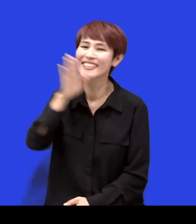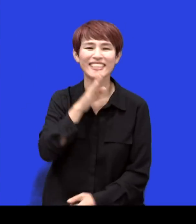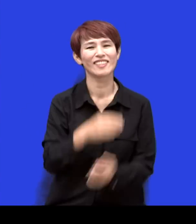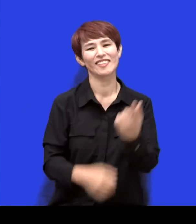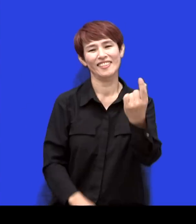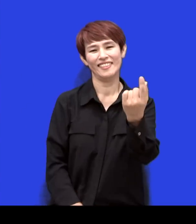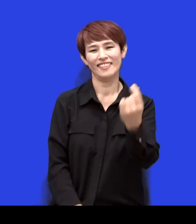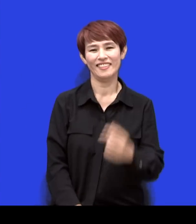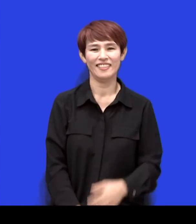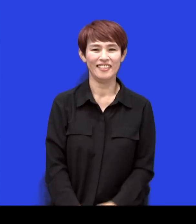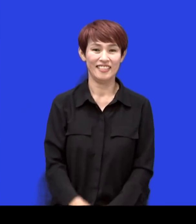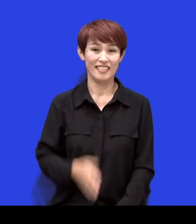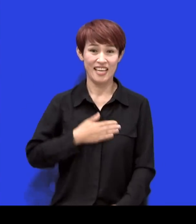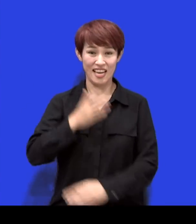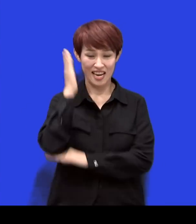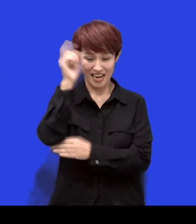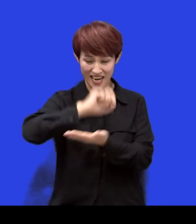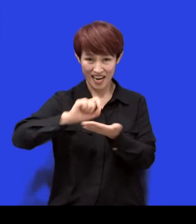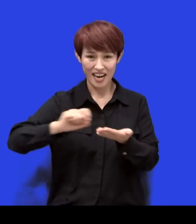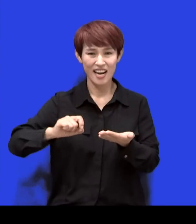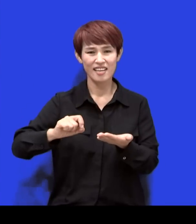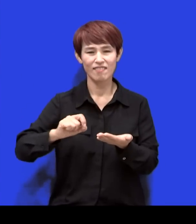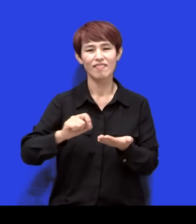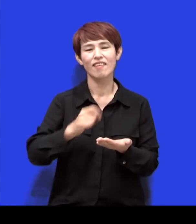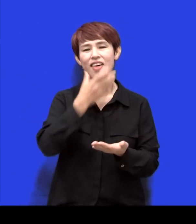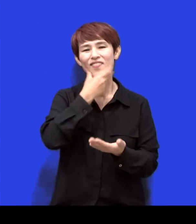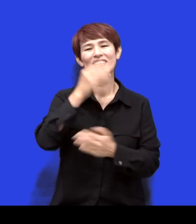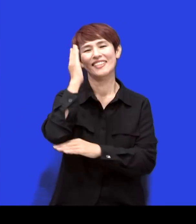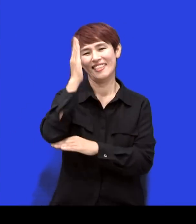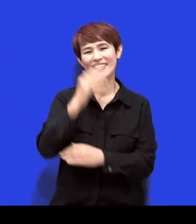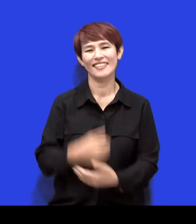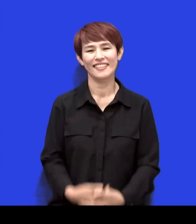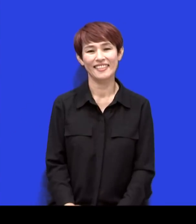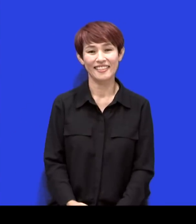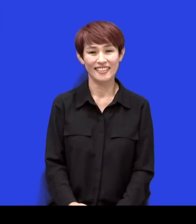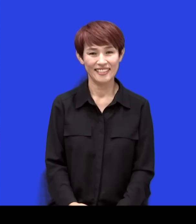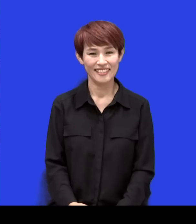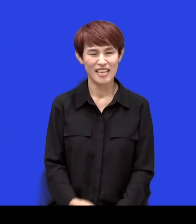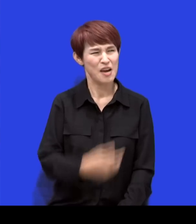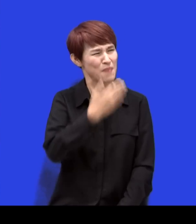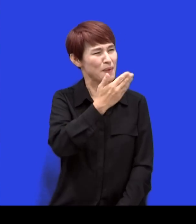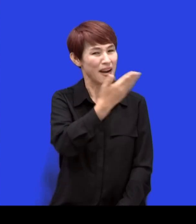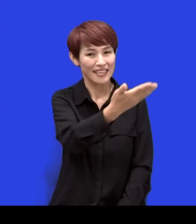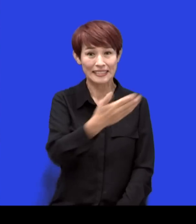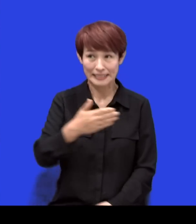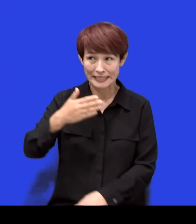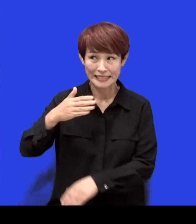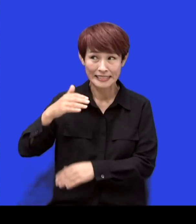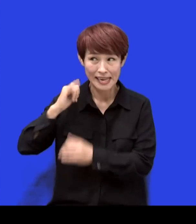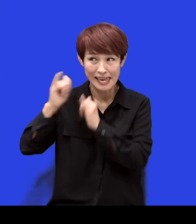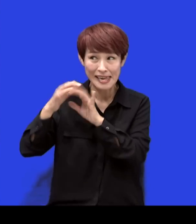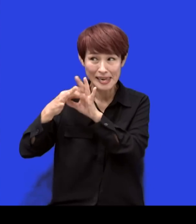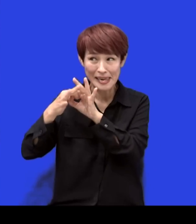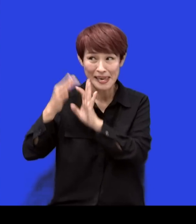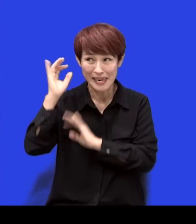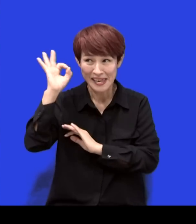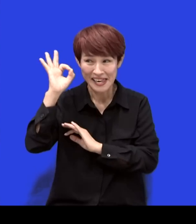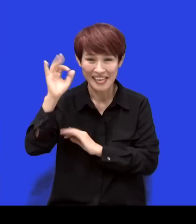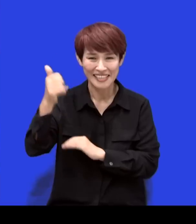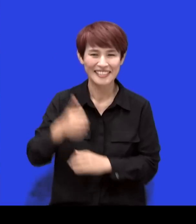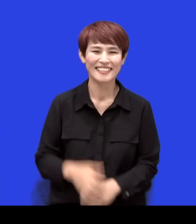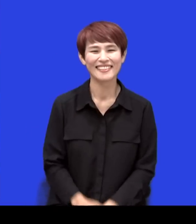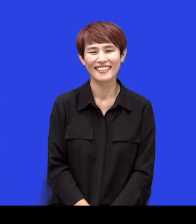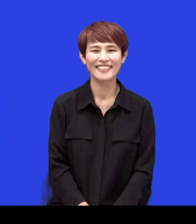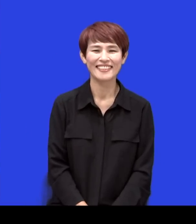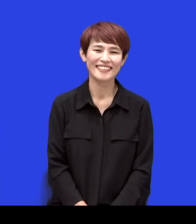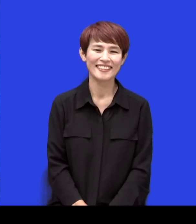맞습니다. 예. 제 소설 거의 다 해피엔딩이에요. 그러게요. 예. 예. 좋습니다. 하실 수 있습니다. 네. 끝나고 연락처 좀 주세요. 예, 그럼요. 예,